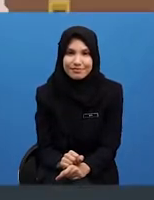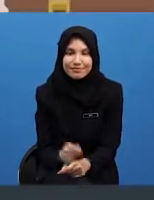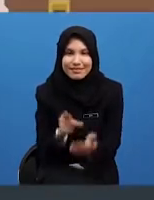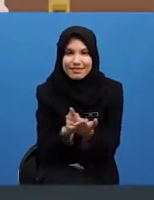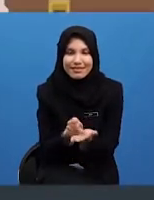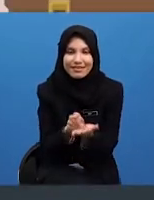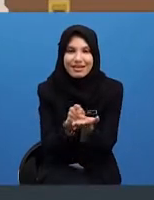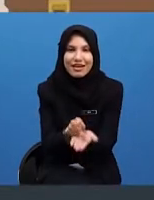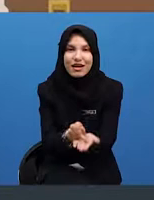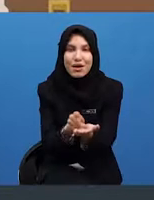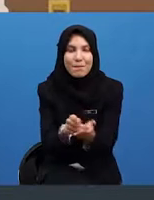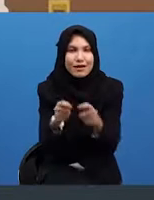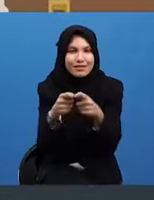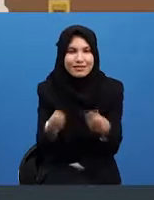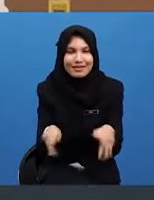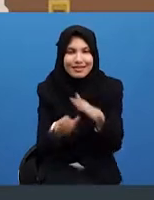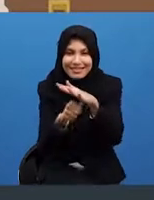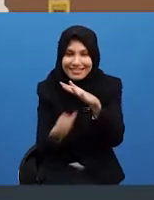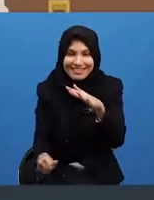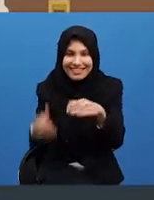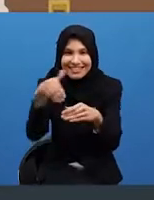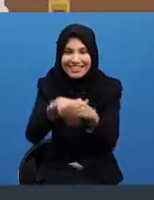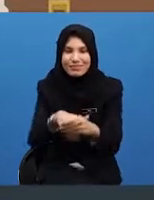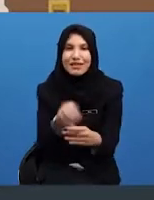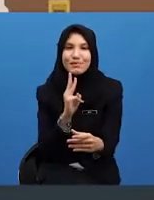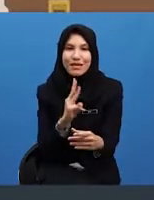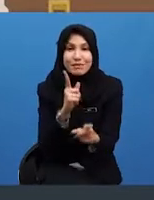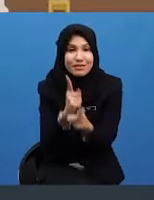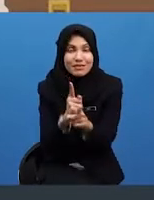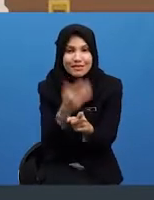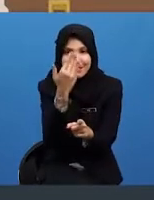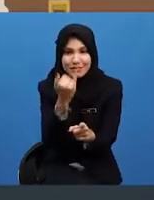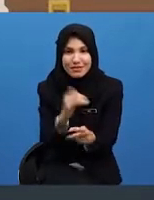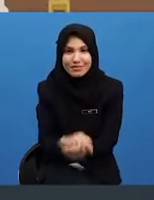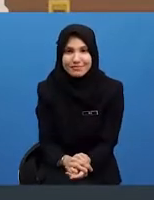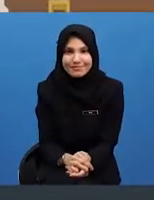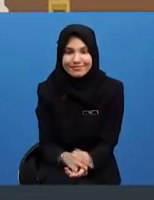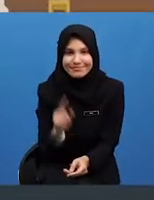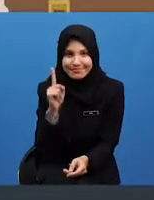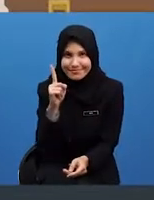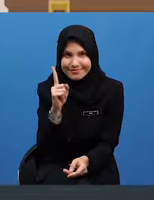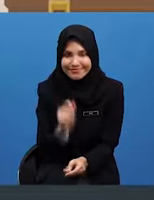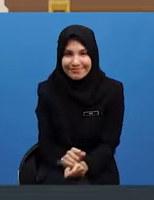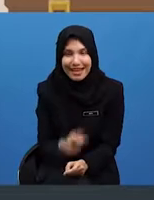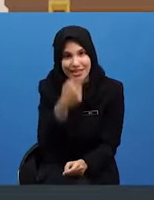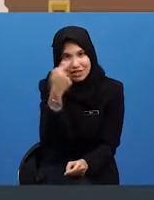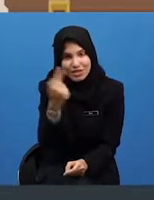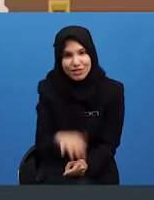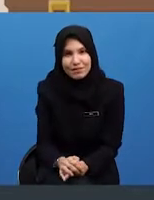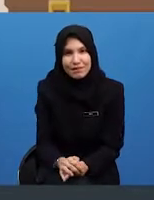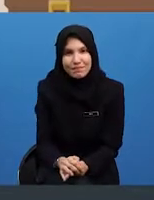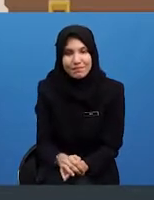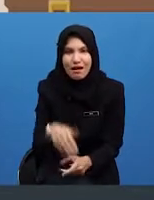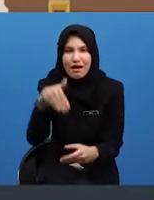Kapal ini telah tenggelam ke dalam air, betul tak? Kenapa? Ha, sebab air